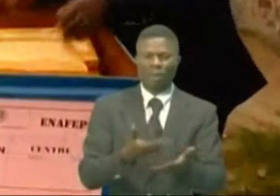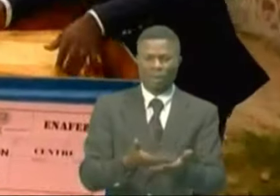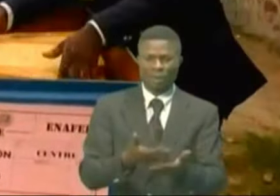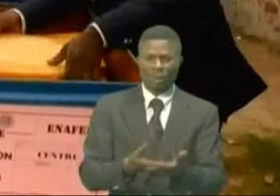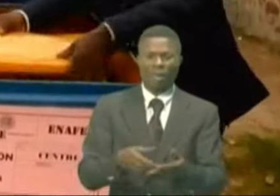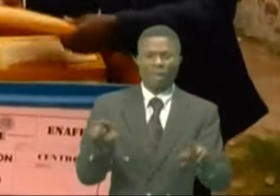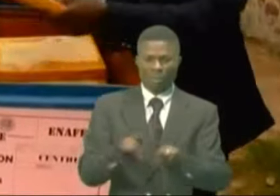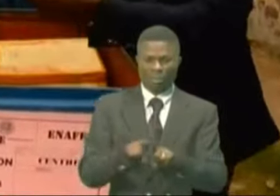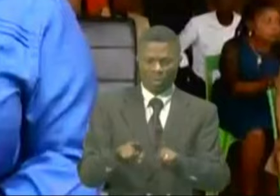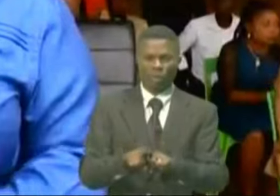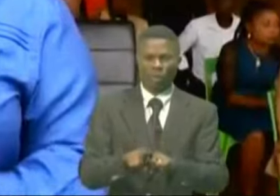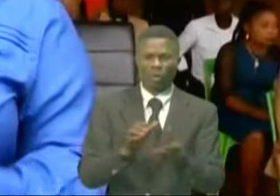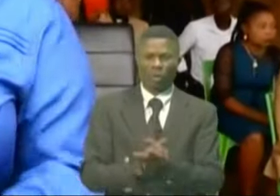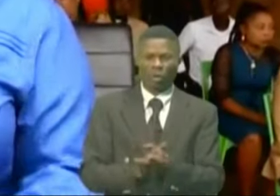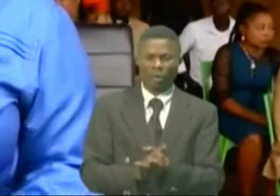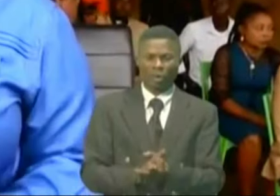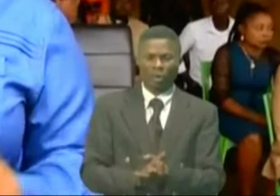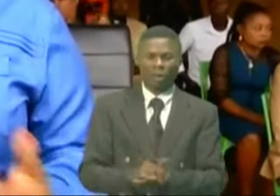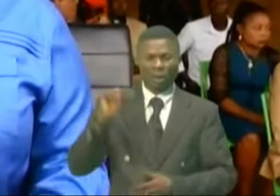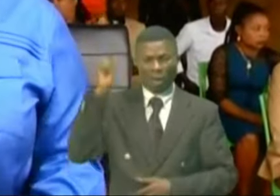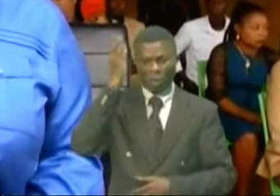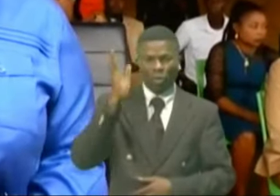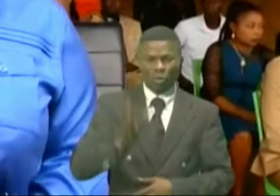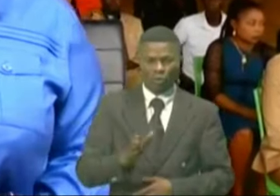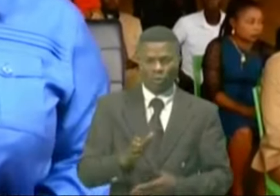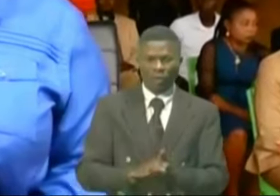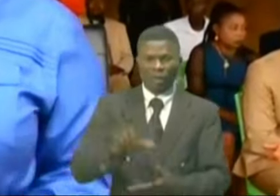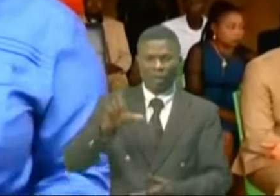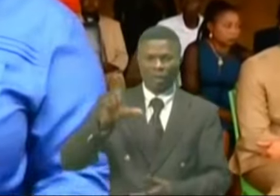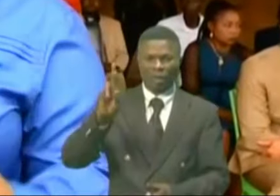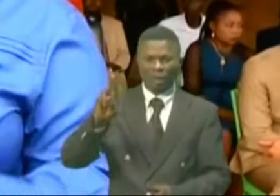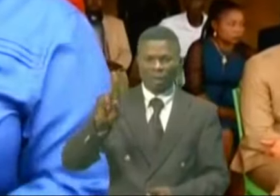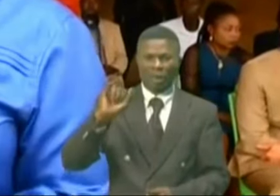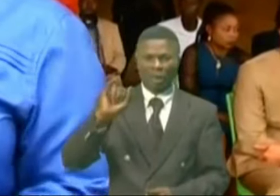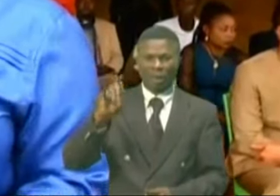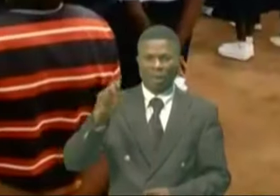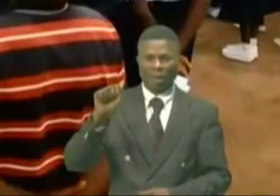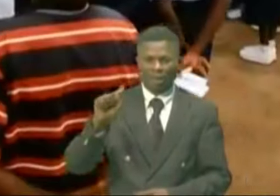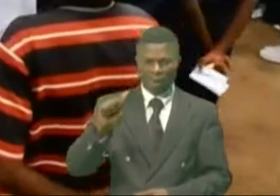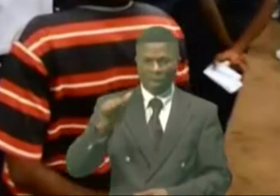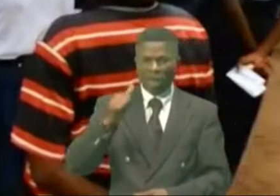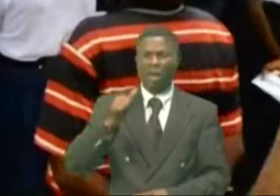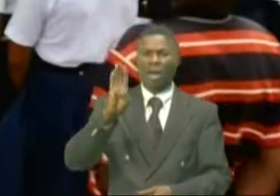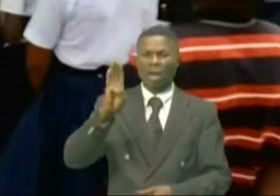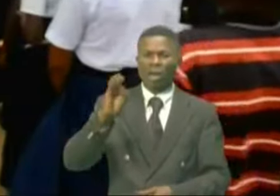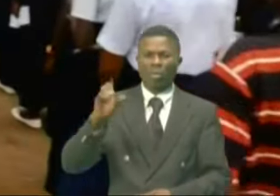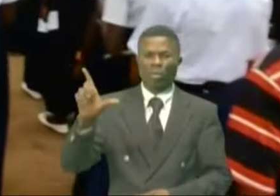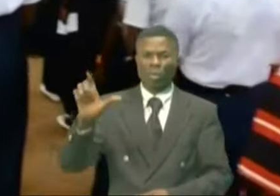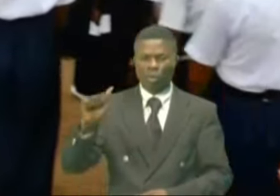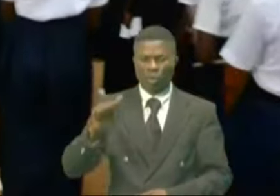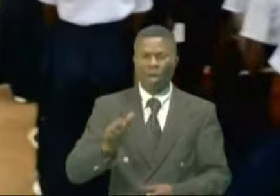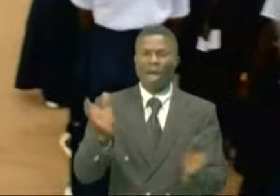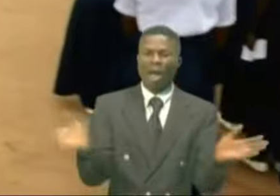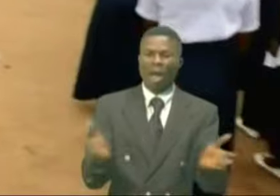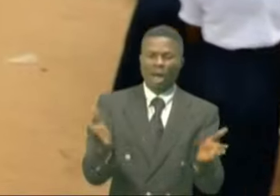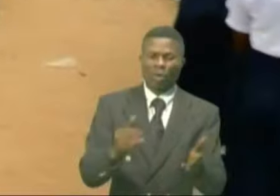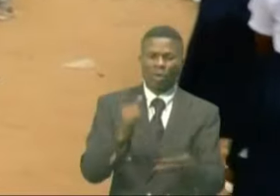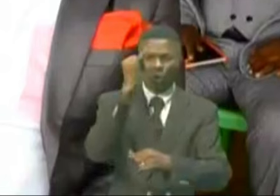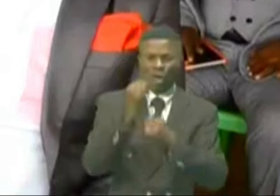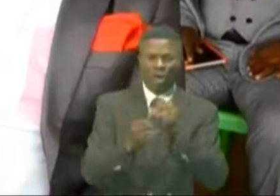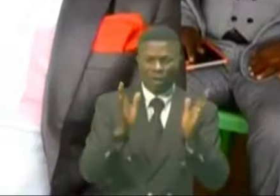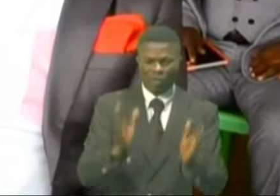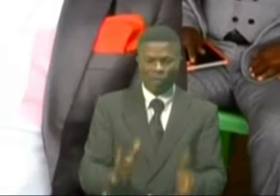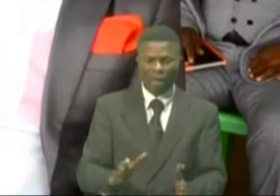même occasion, la gouverneure Rita Bola a encouragé ses élèves finalistes à affronter l'examen national qui, pour